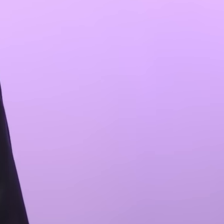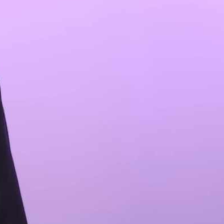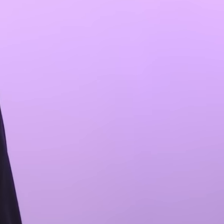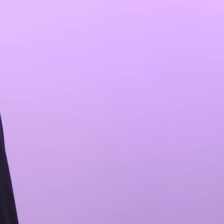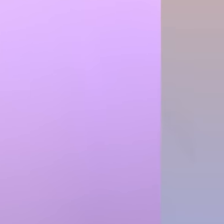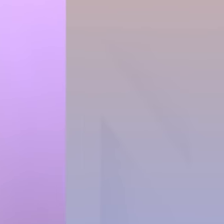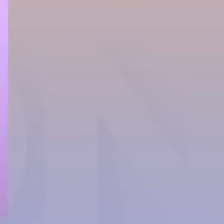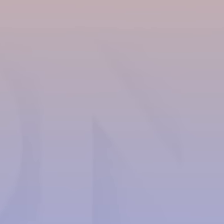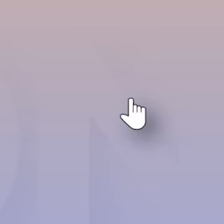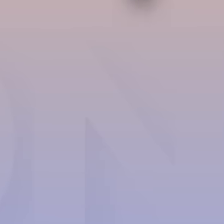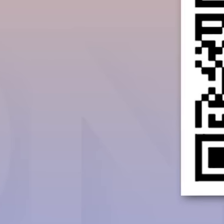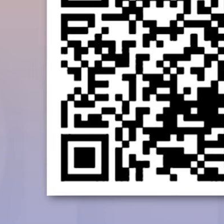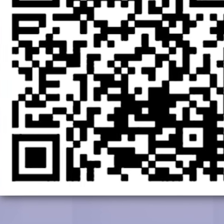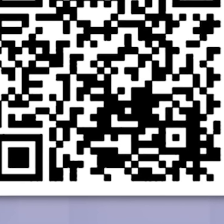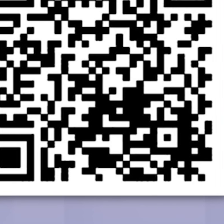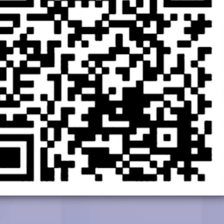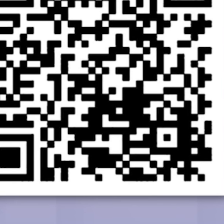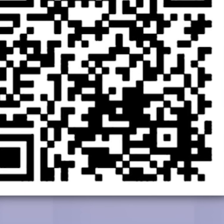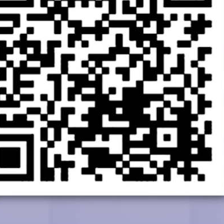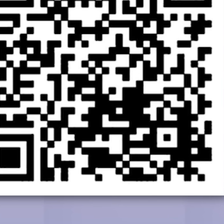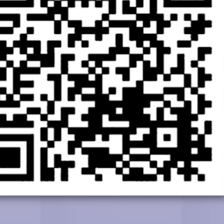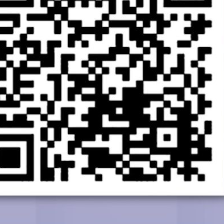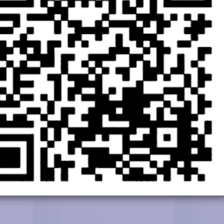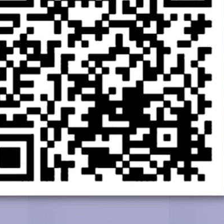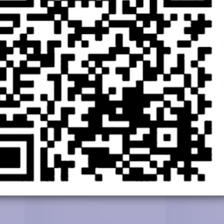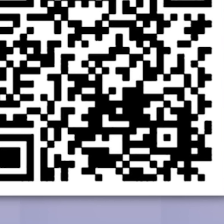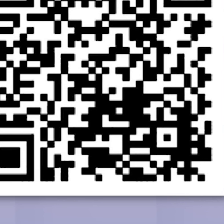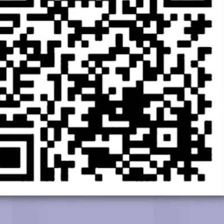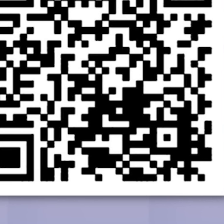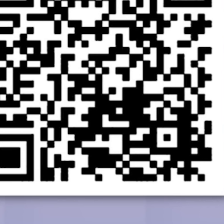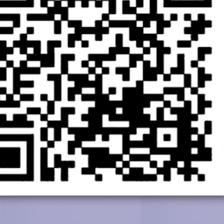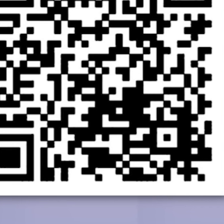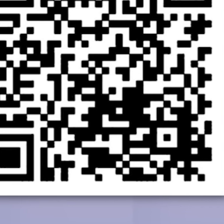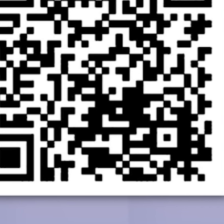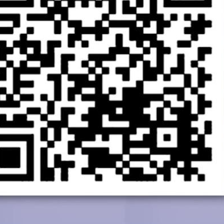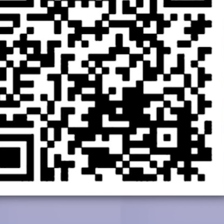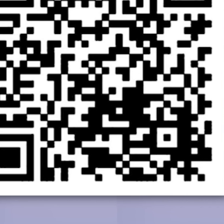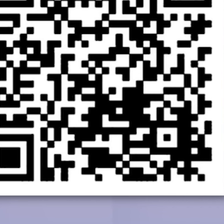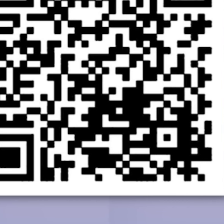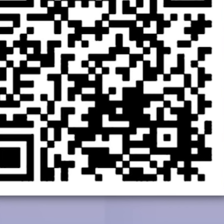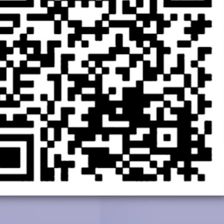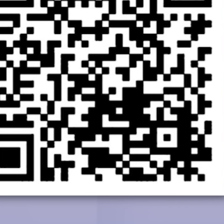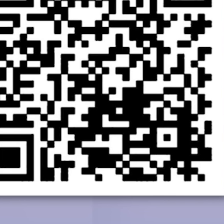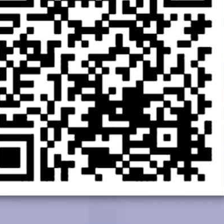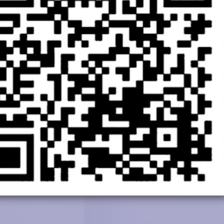ดูคลิปจบแล้วนะครับอย่าลืมกดไลค์กดแชร์และกด Subscribe YouTube มติชนทีวีด้วยนะครับ